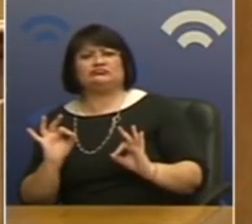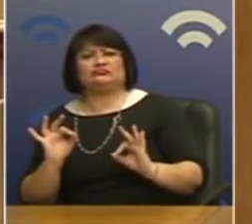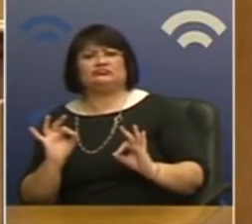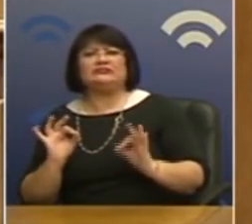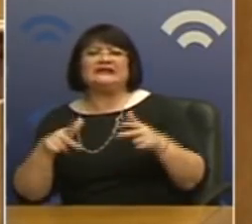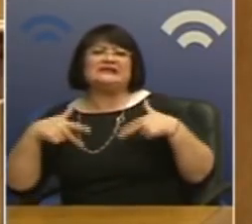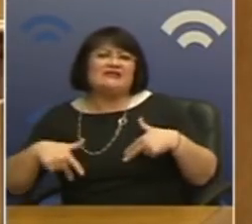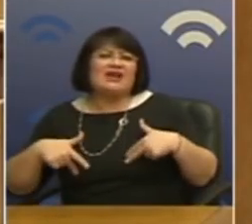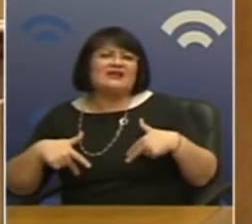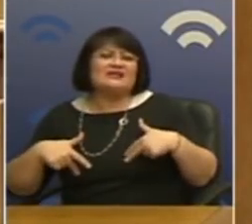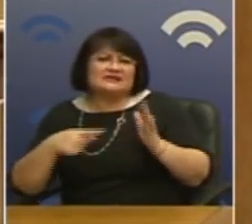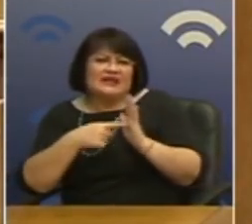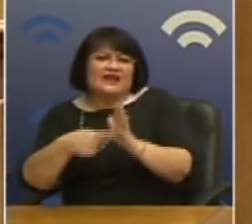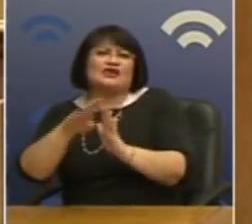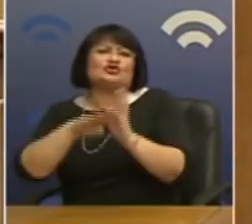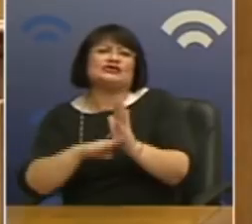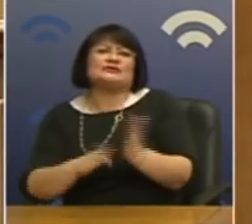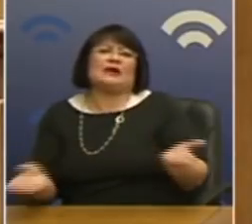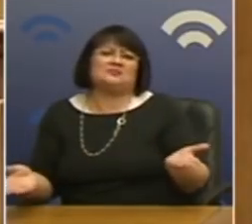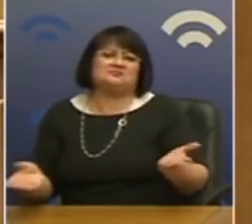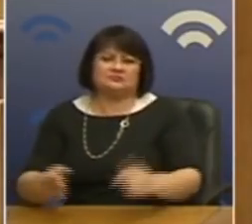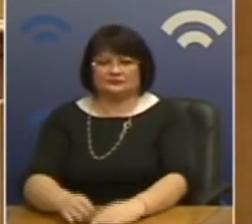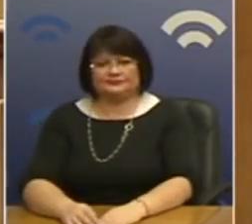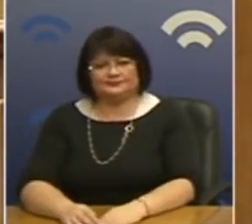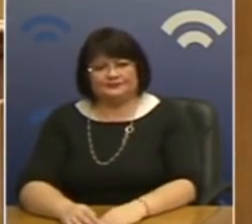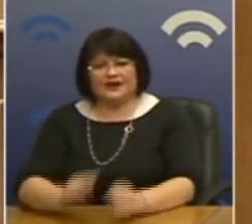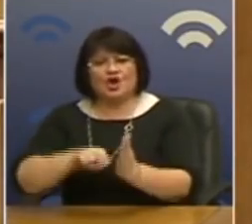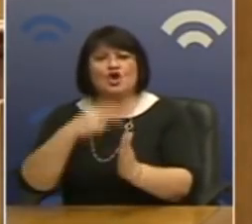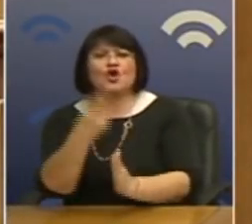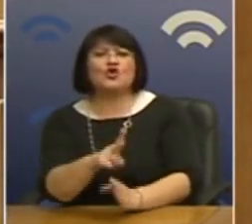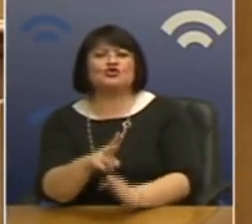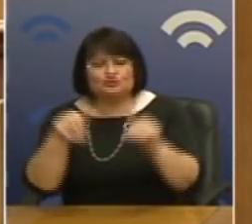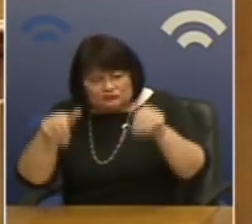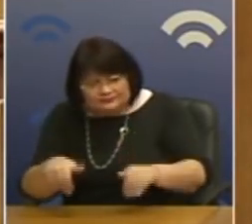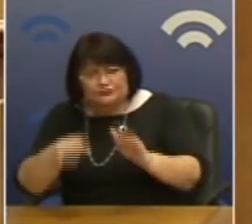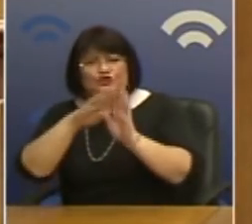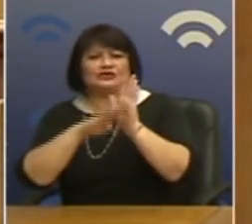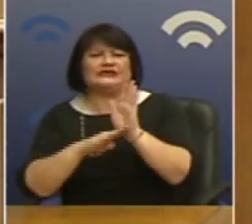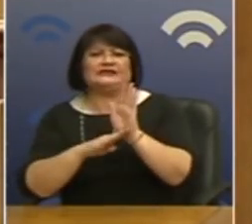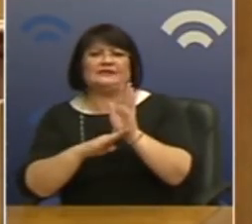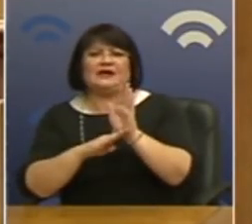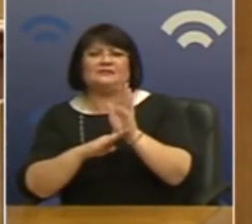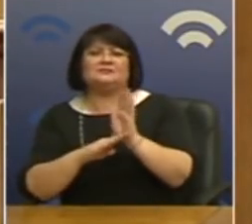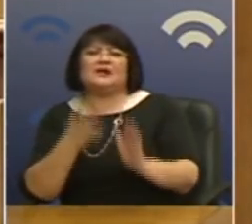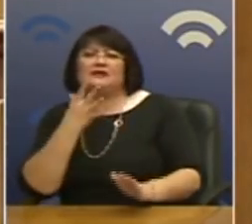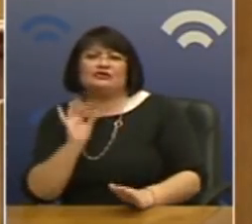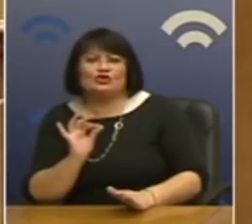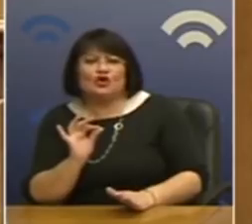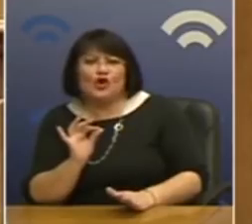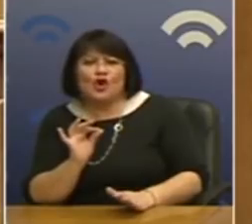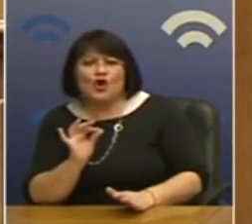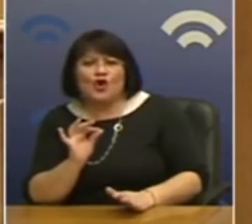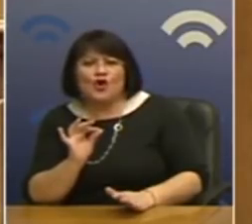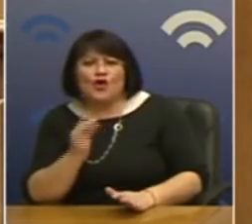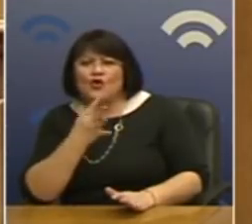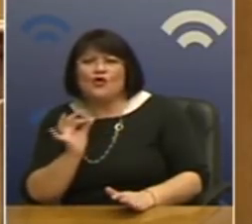εκφραστής του. Και επειδή ακριβώς παίζει αυτόν τον ρόλο, γι' αυτό και επιδιώκεται να περιβάλλεται αυτό, από το φωτοστέφανο